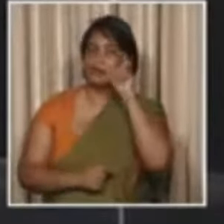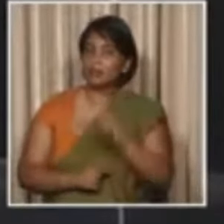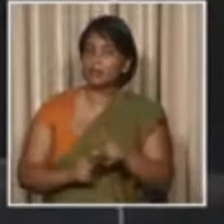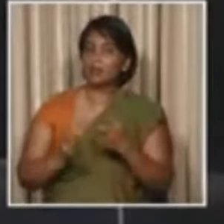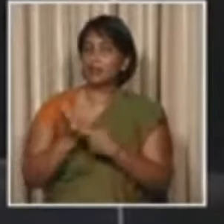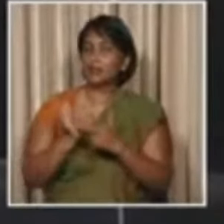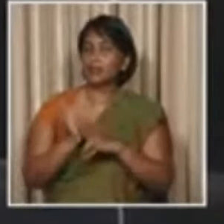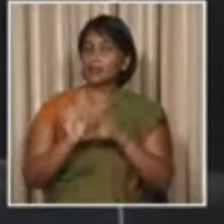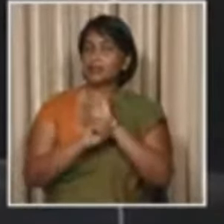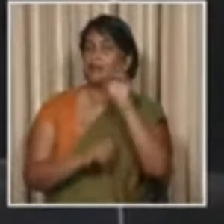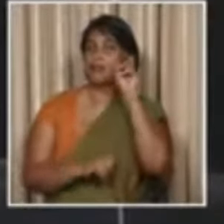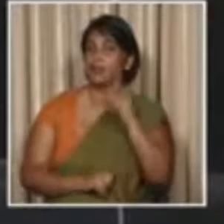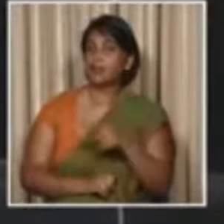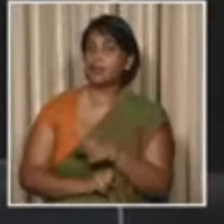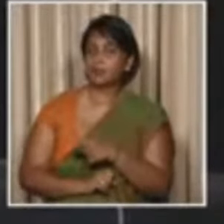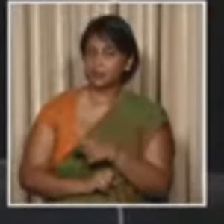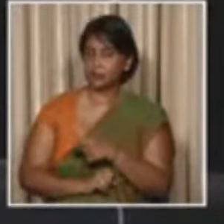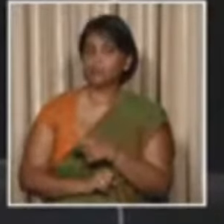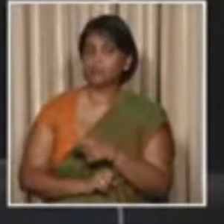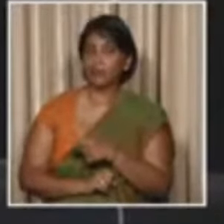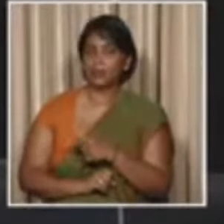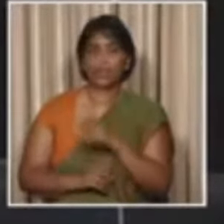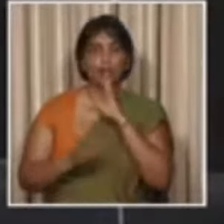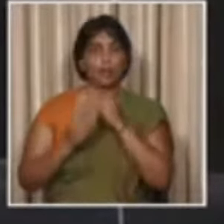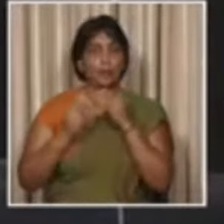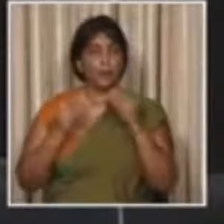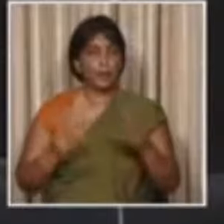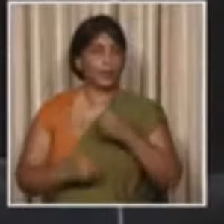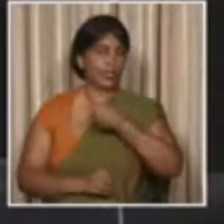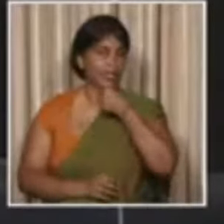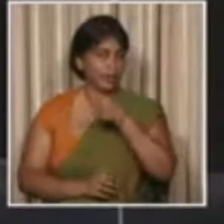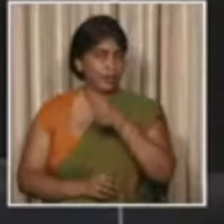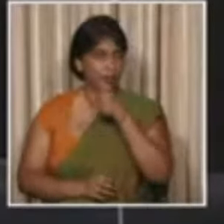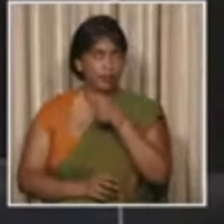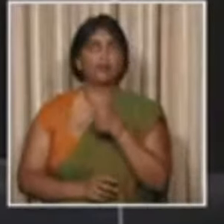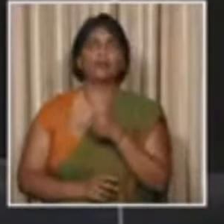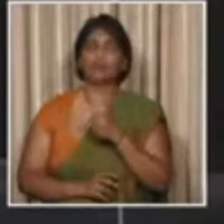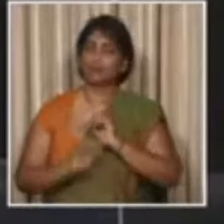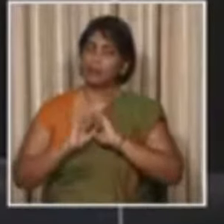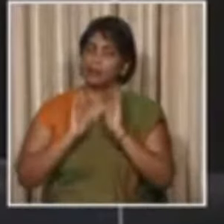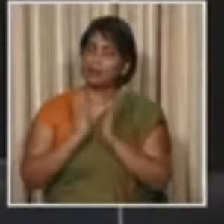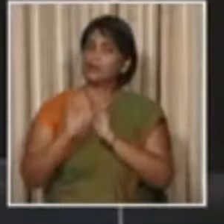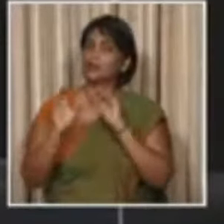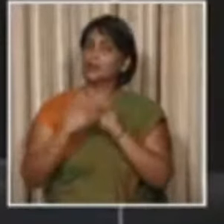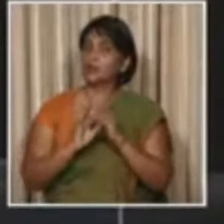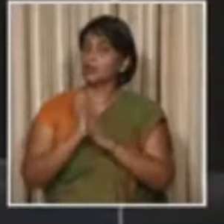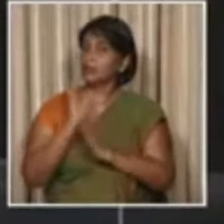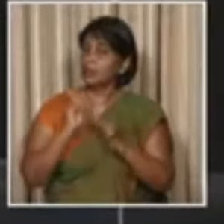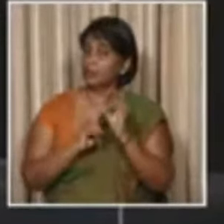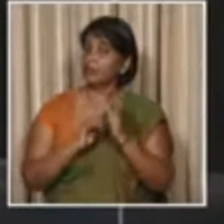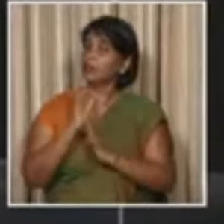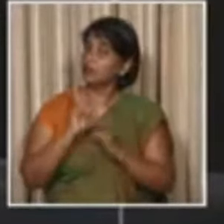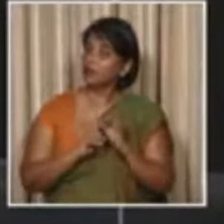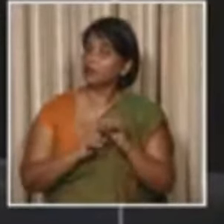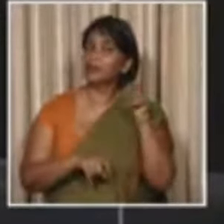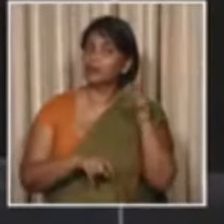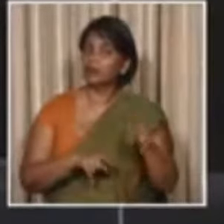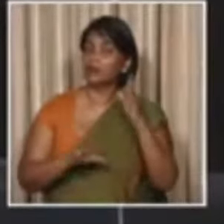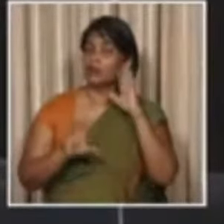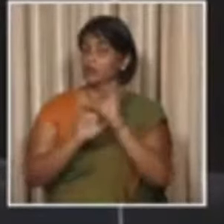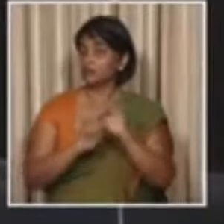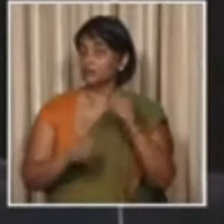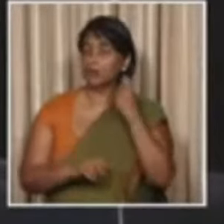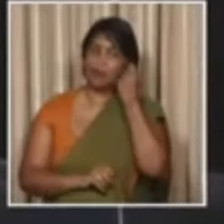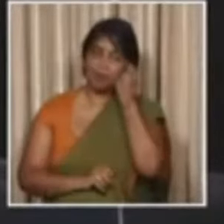රූපරාමු ටික අරන් බලන්නකෝ තිවිච්ච ප්‍රවෘත්තිපත් සාකච්ඡා ඒවට සහභාගී වෙච්ච මැතිවරු එහි පළ කරපු